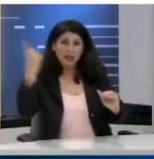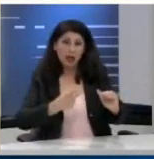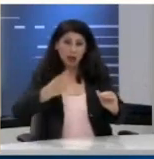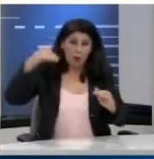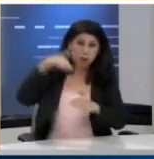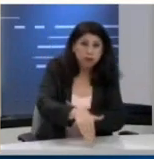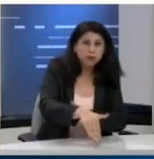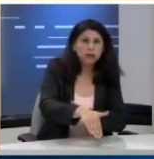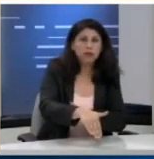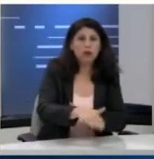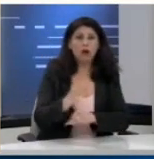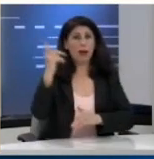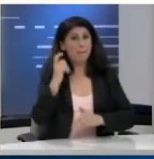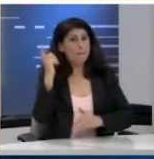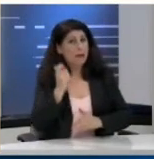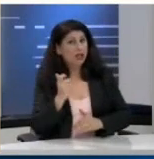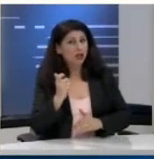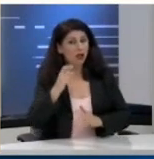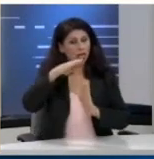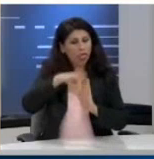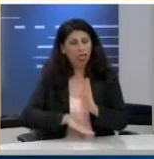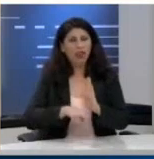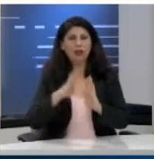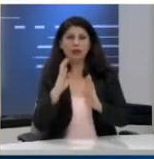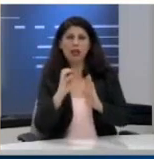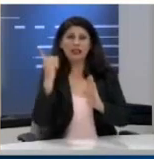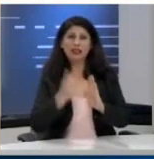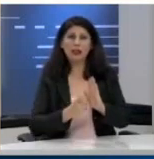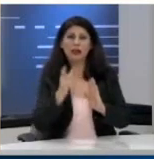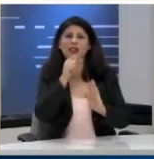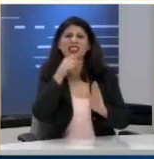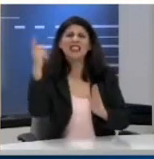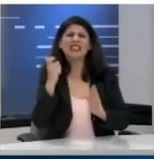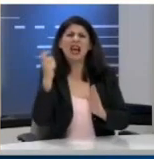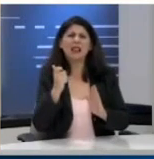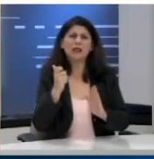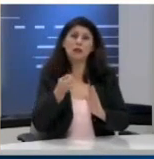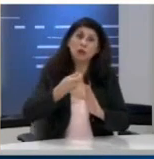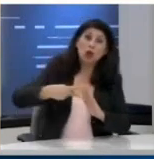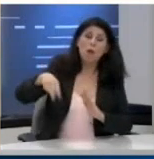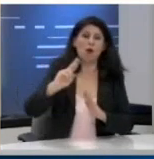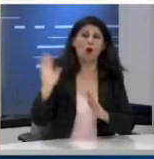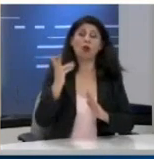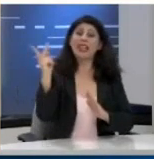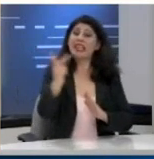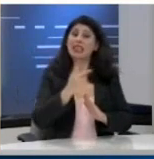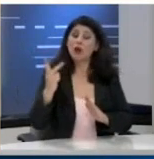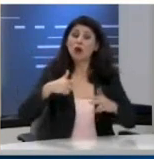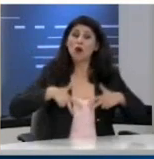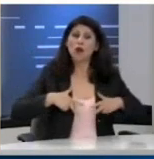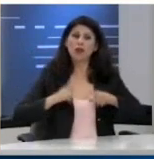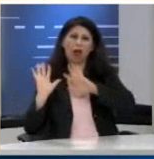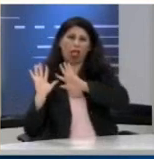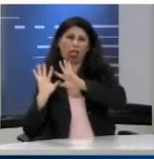μισθοί μειώθηκαν κατά 40% και οι συντάξεις ακόμα παραπάνω, όταν το κοινωνικό κράτος